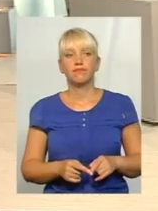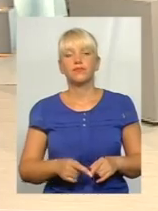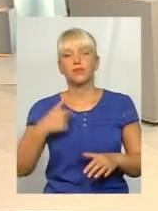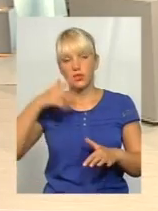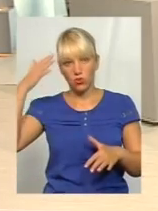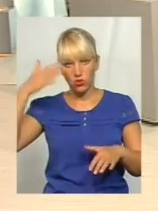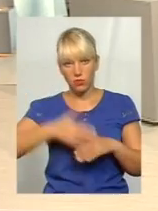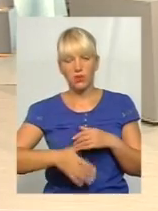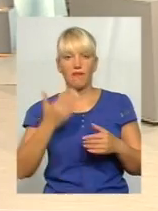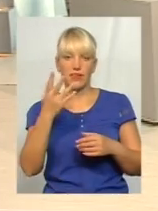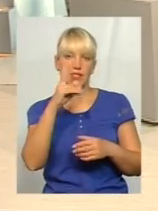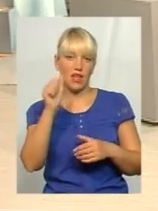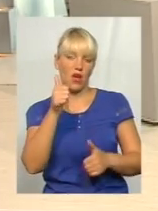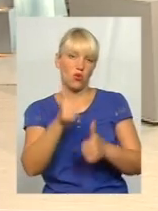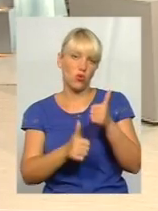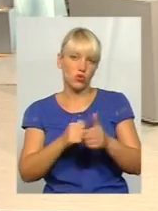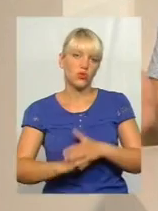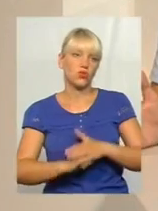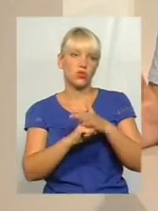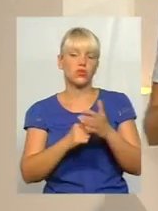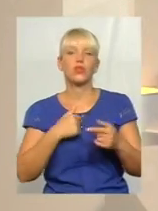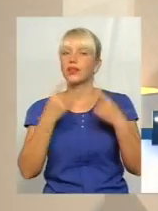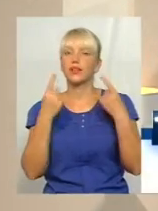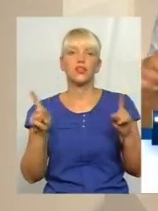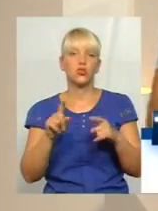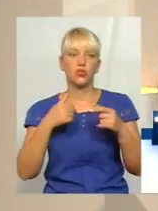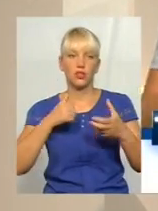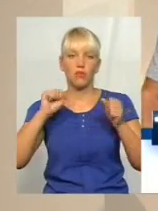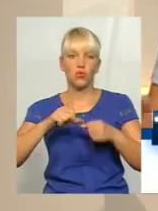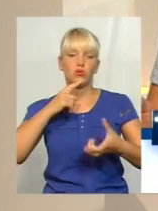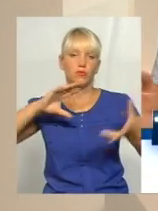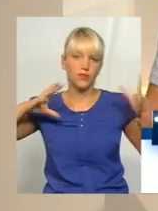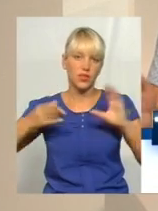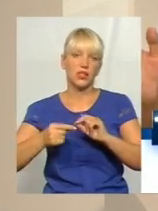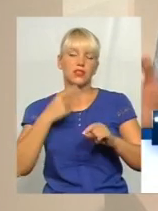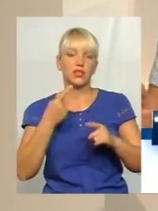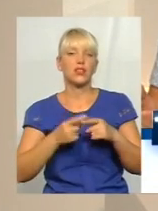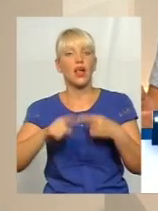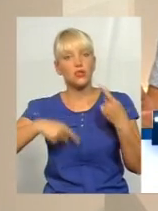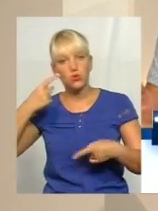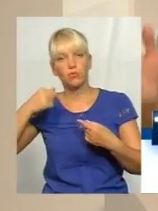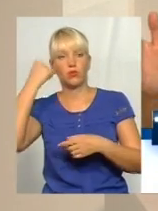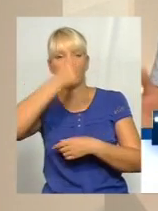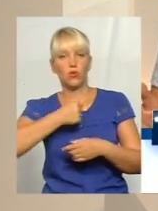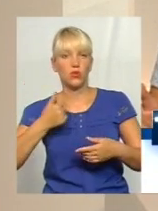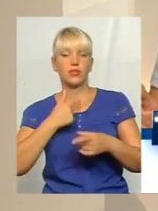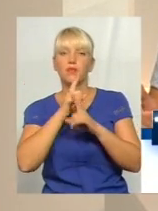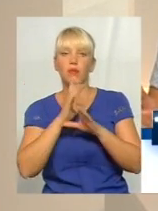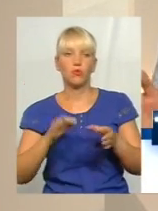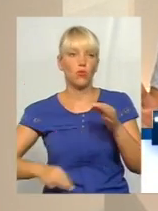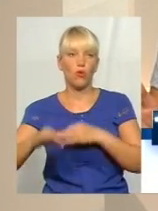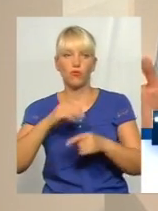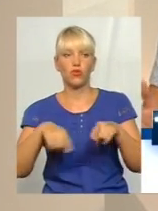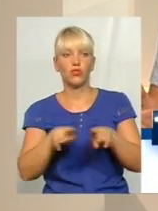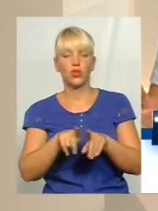Ми зрозуміли ви за конкурсну основу Отже Ну що я єдине мож так підведу таку рисочку сподіваюсь що Наступного року ми не будемо обговорювати